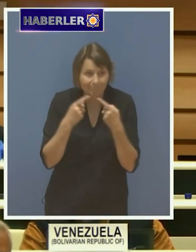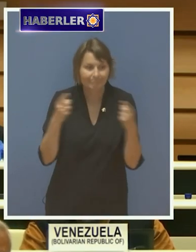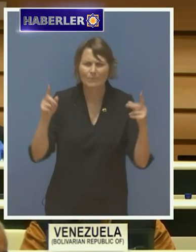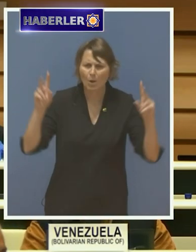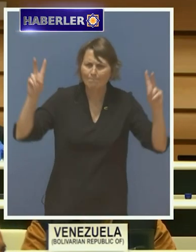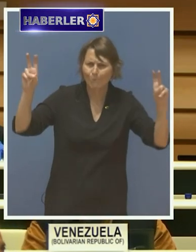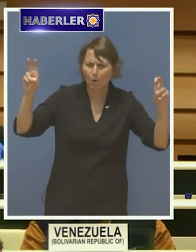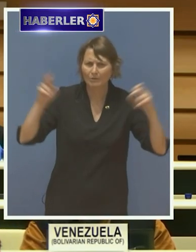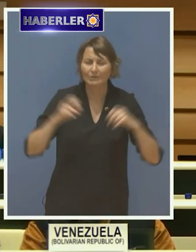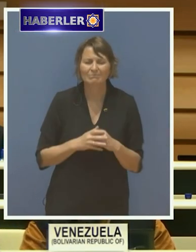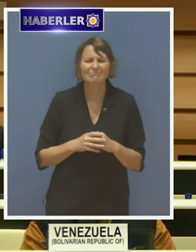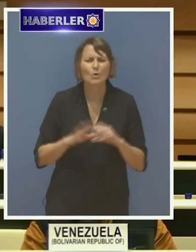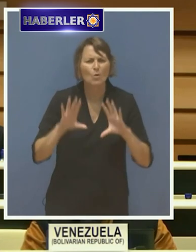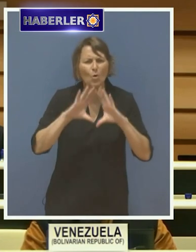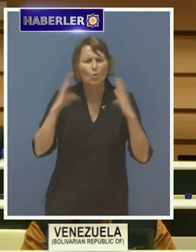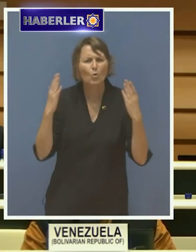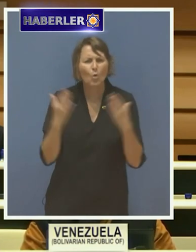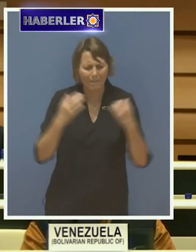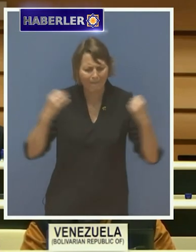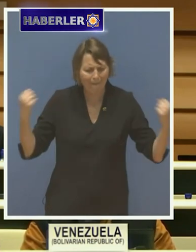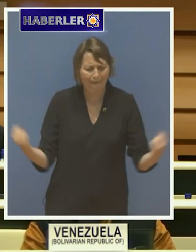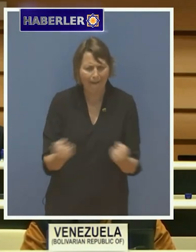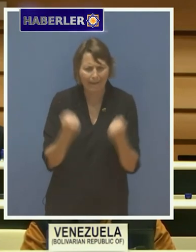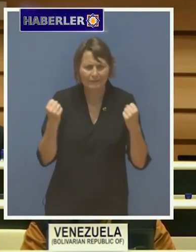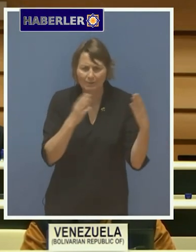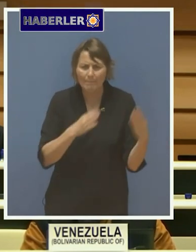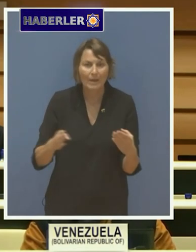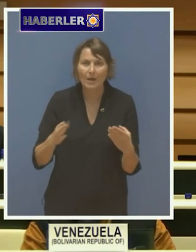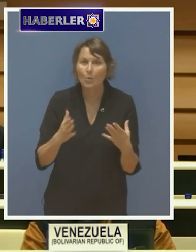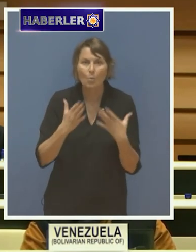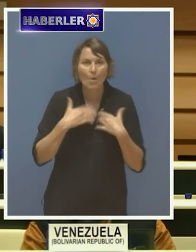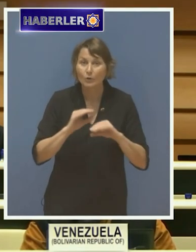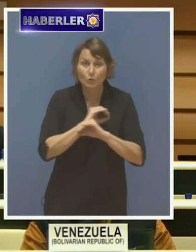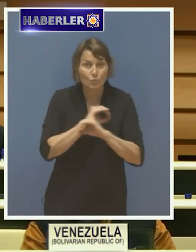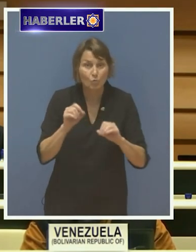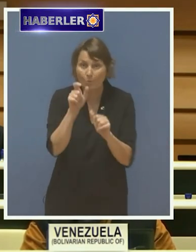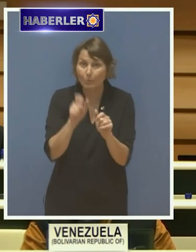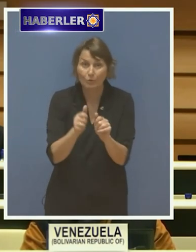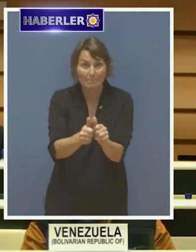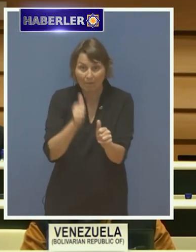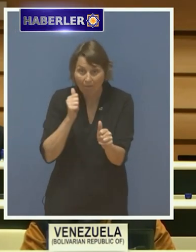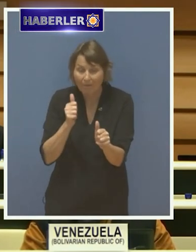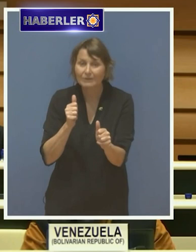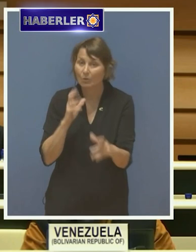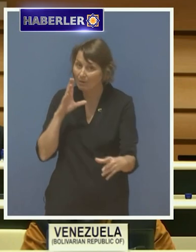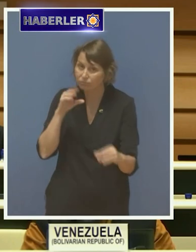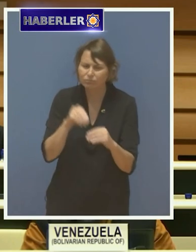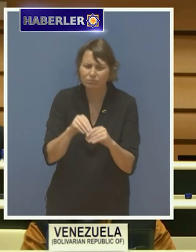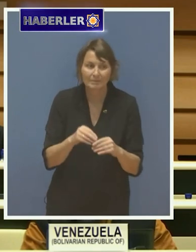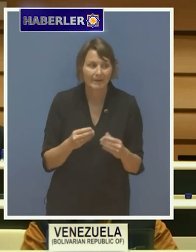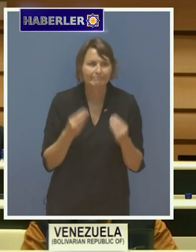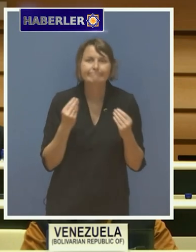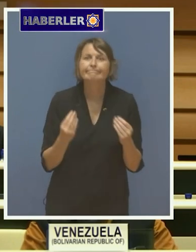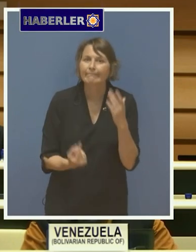baskı altında kaldığında ne olur? Genetik kaynaklardan biri olan dilin canlılığını etkileyen işgal, Ermeni